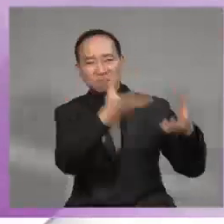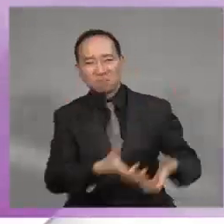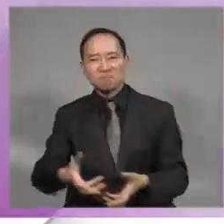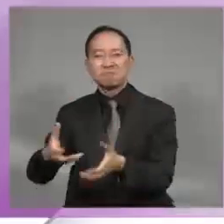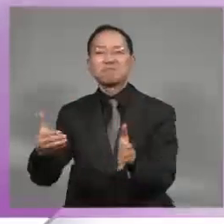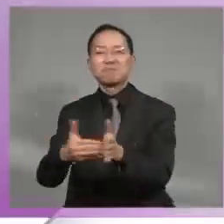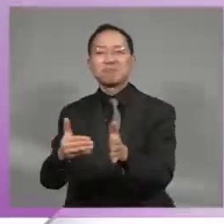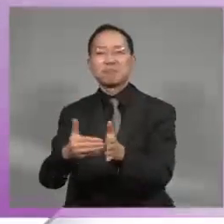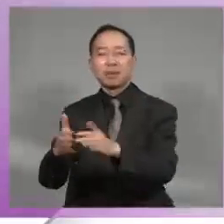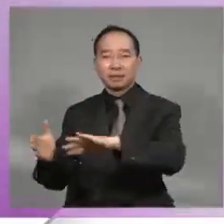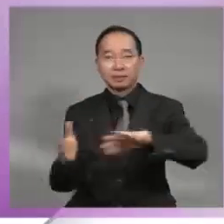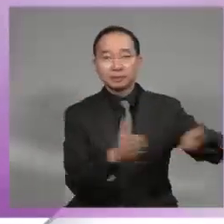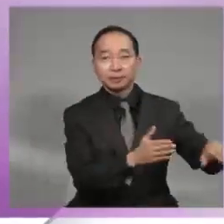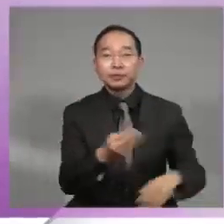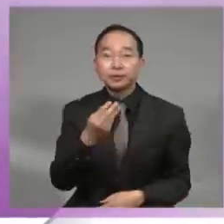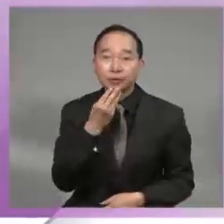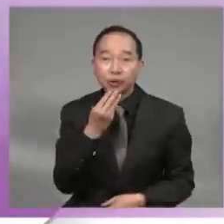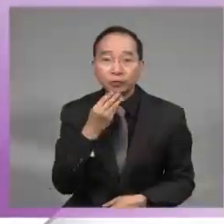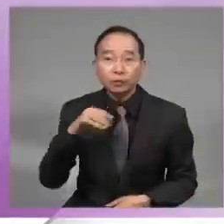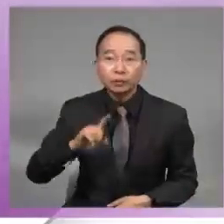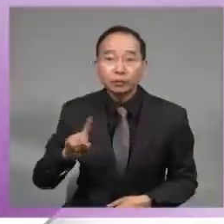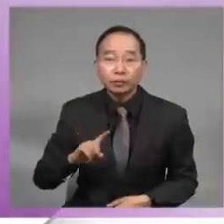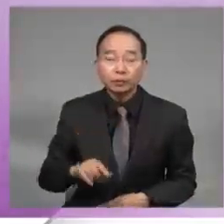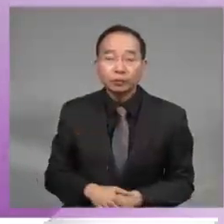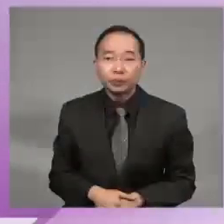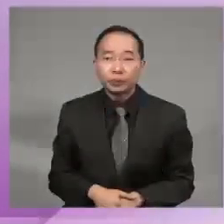된 것 같고요. 아, 서울은 이제 네.